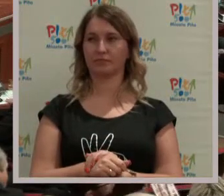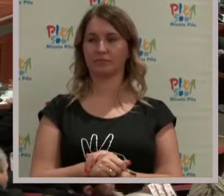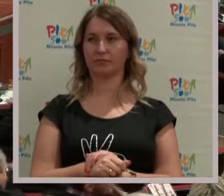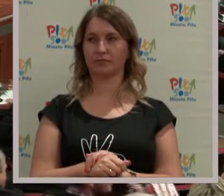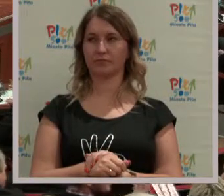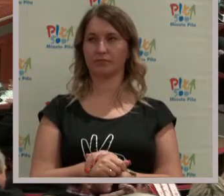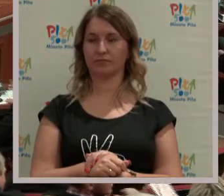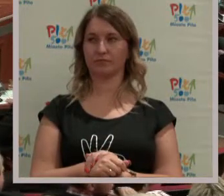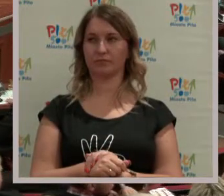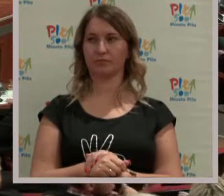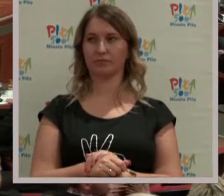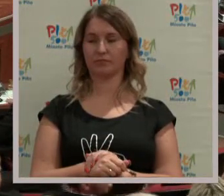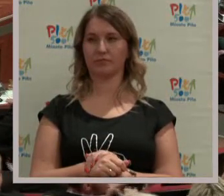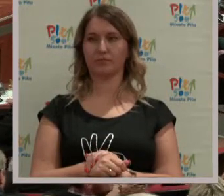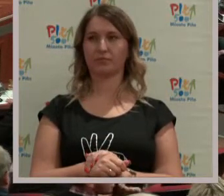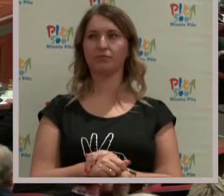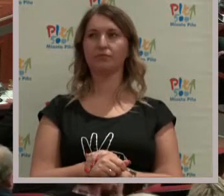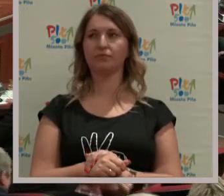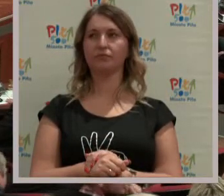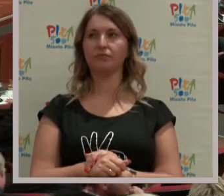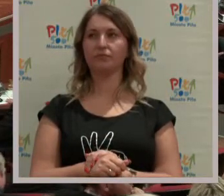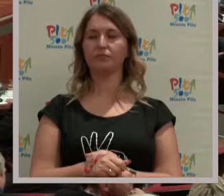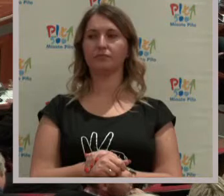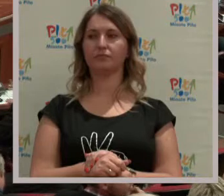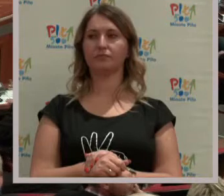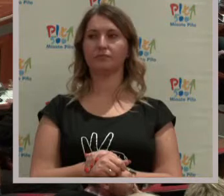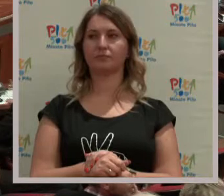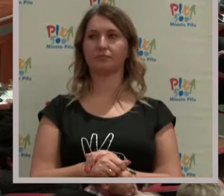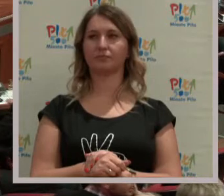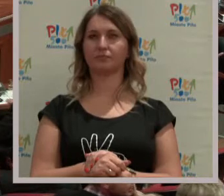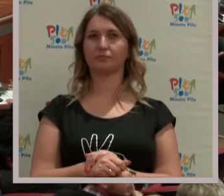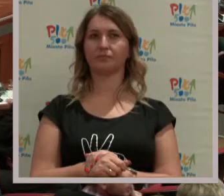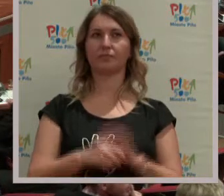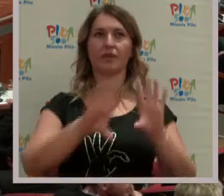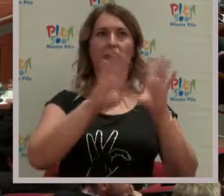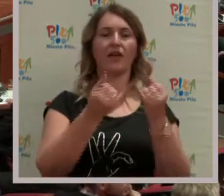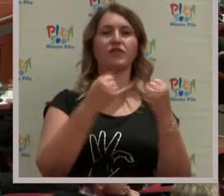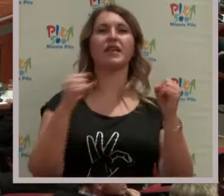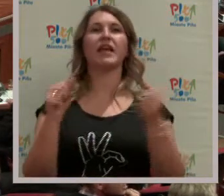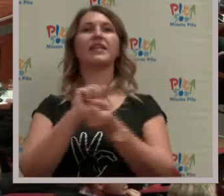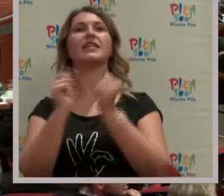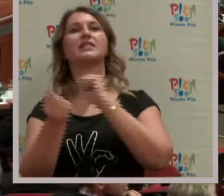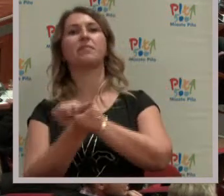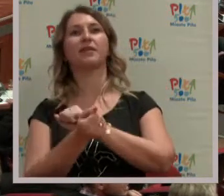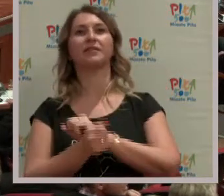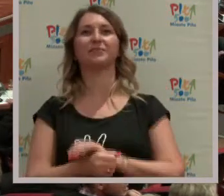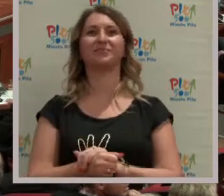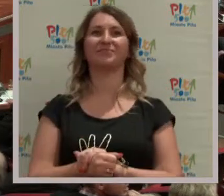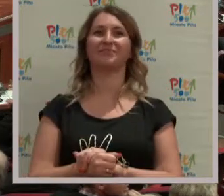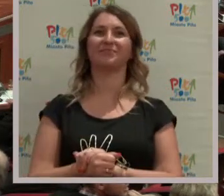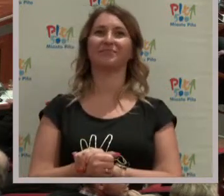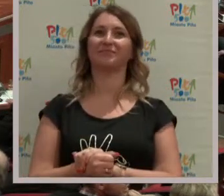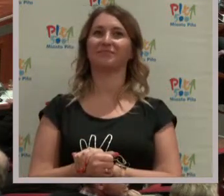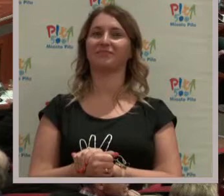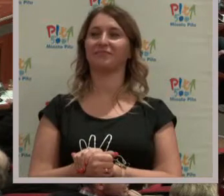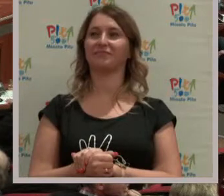zmian jeżeli chodzi o pozostałe zmiany tak jak mówiłam są one w